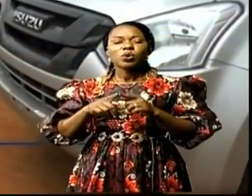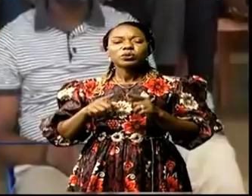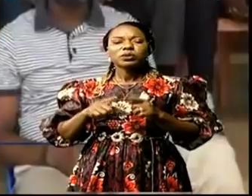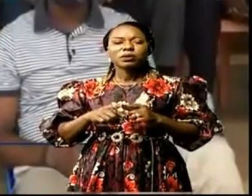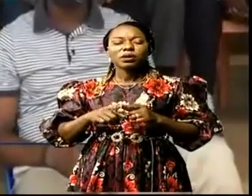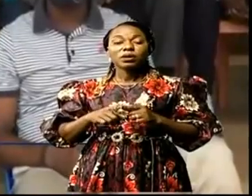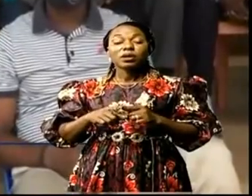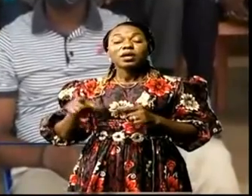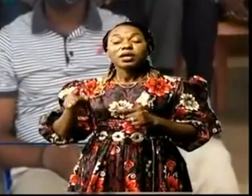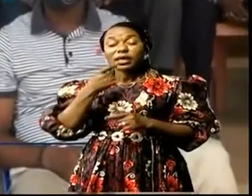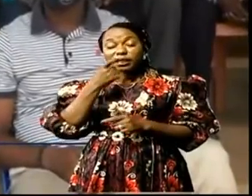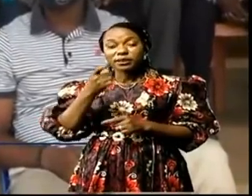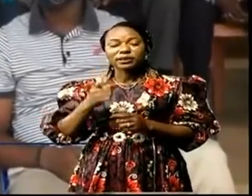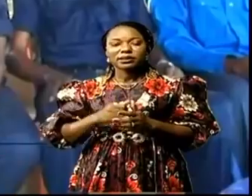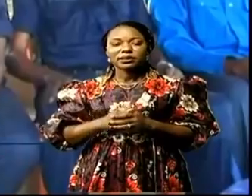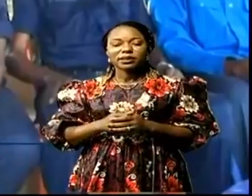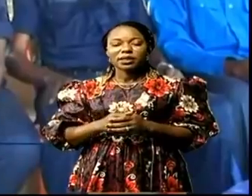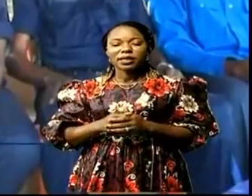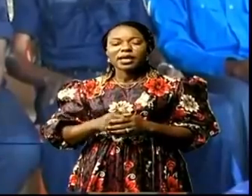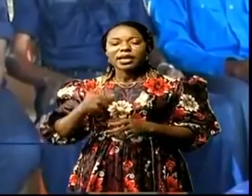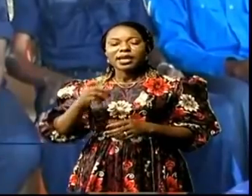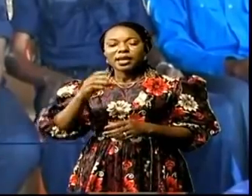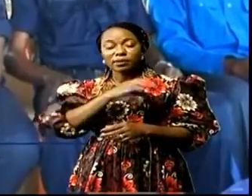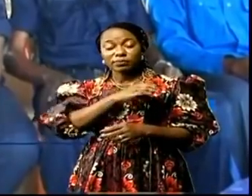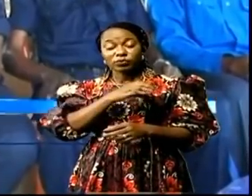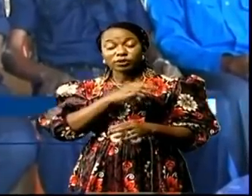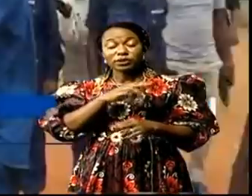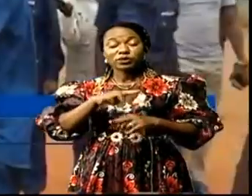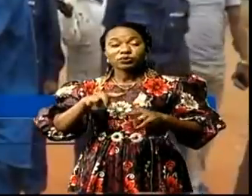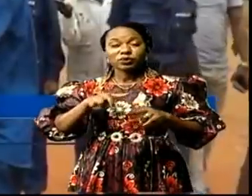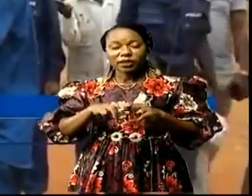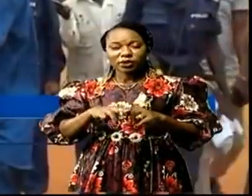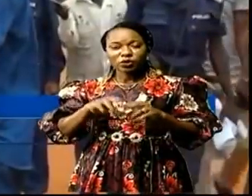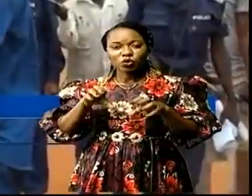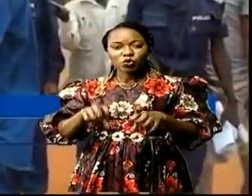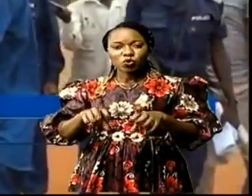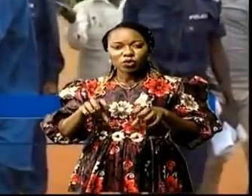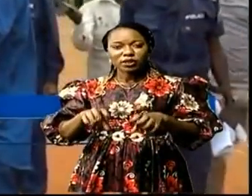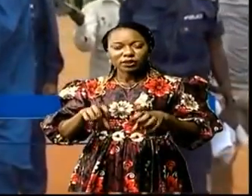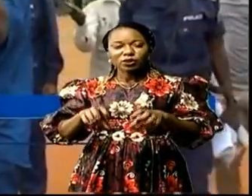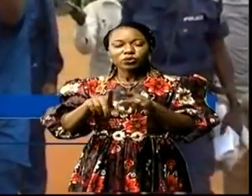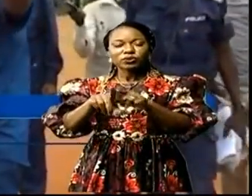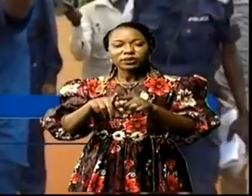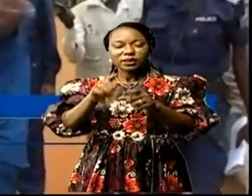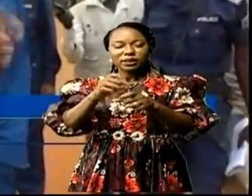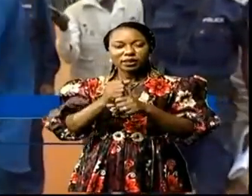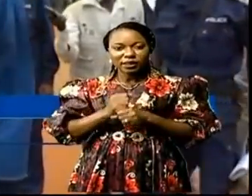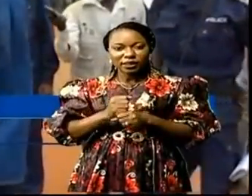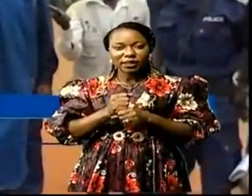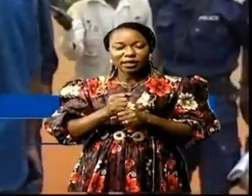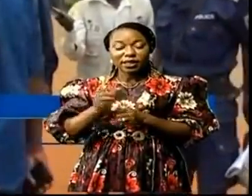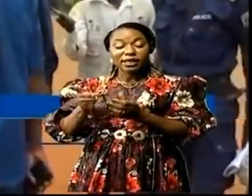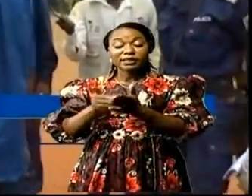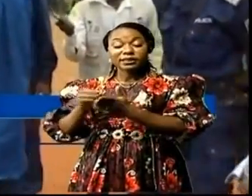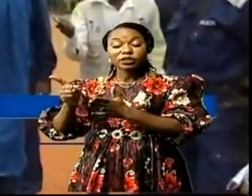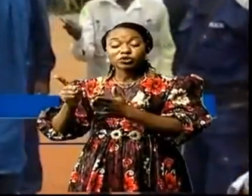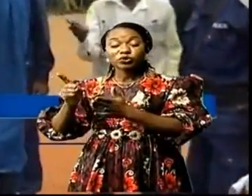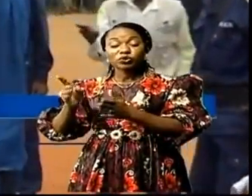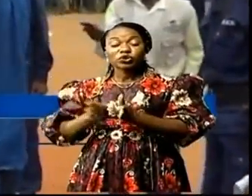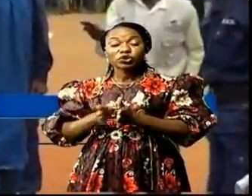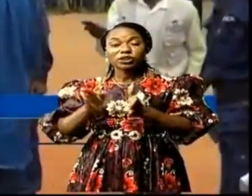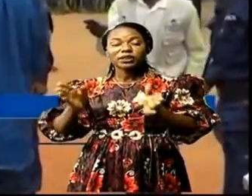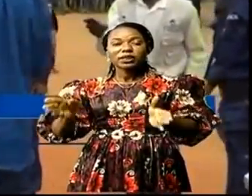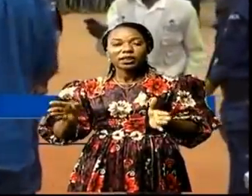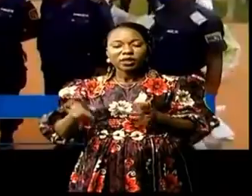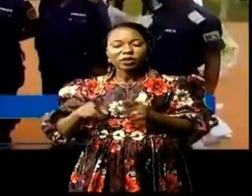restreinte, notamment la police nationale congolaise, agence nationale de renseignement, la direction générale de migration, les forces armées